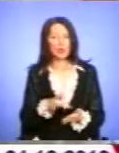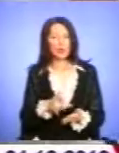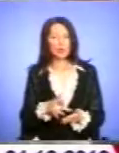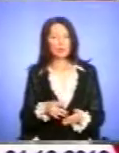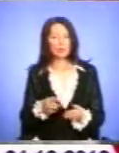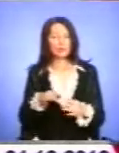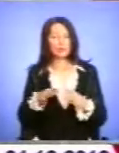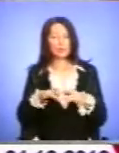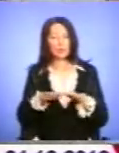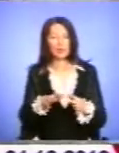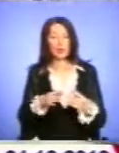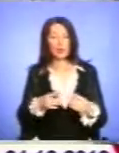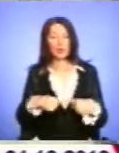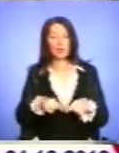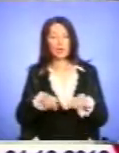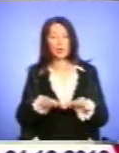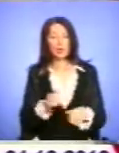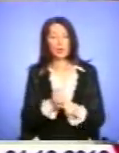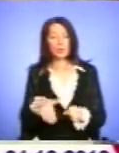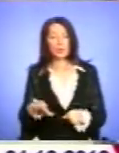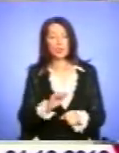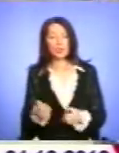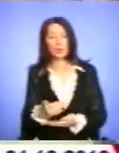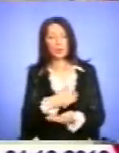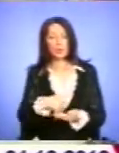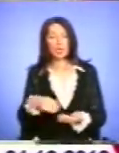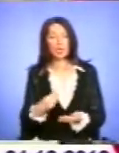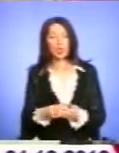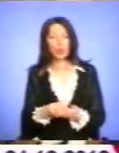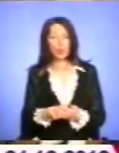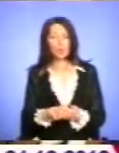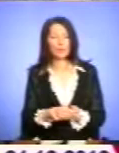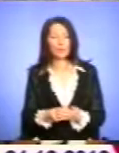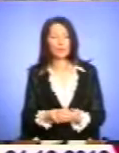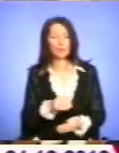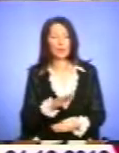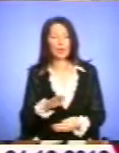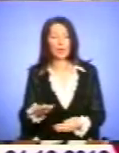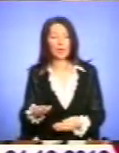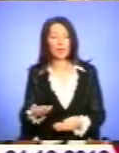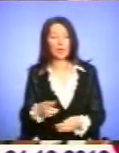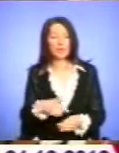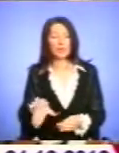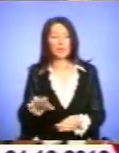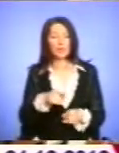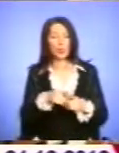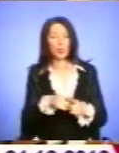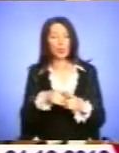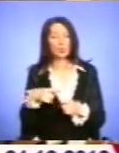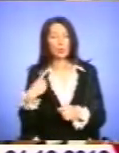організатори акції зробили усе, щоб зібрати якомога більше коштів. Діти з цієї куточки області